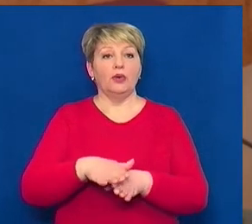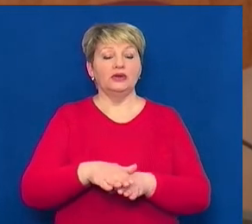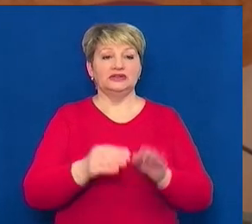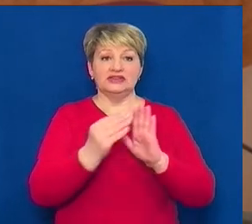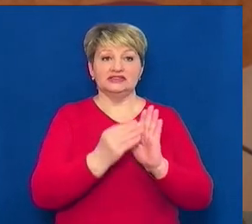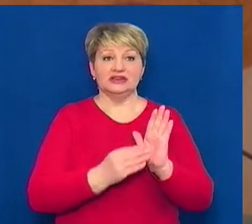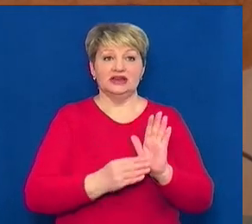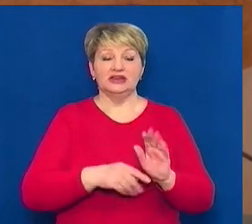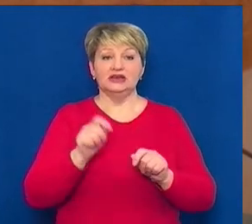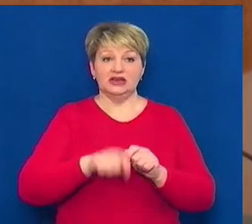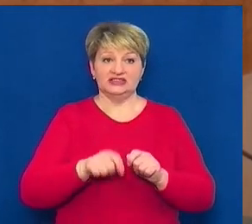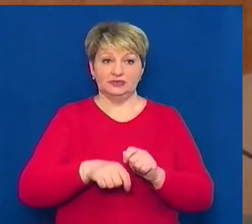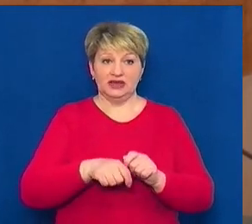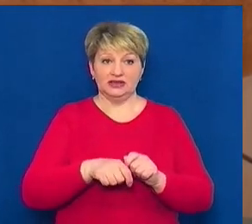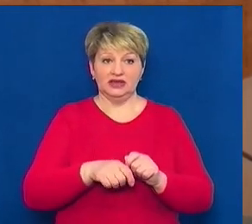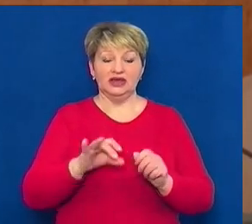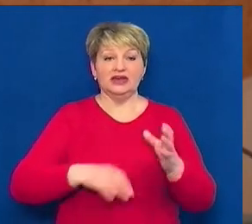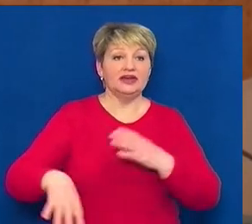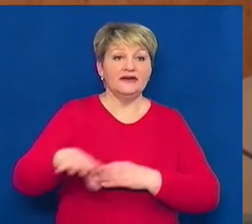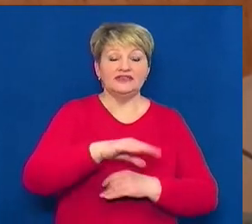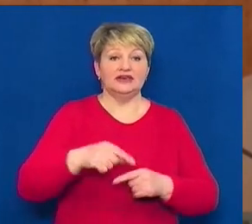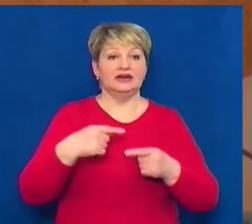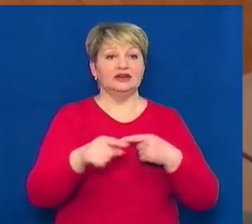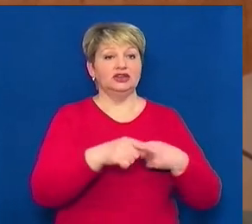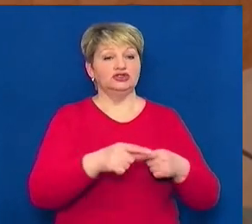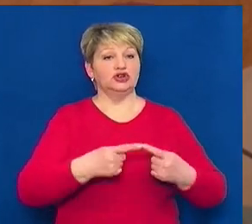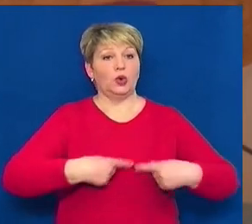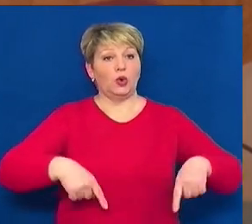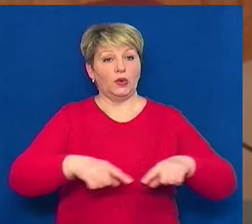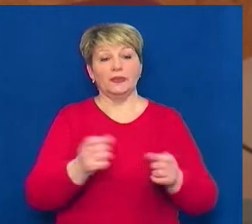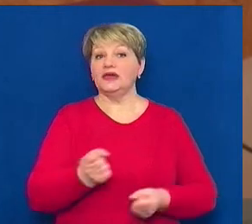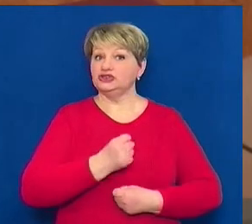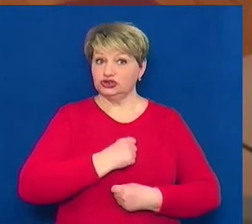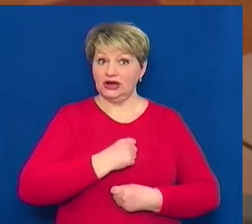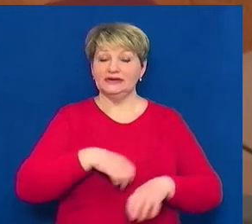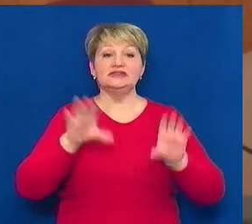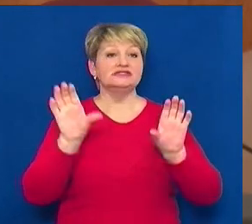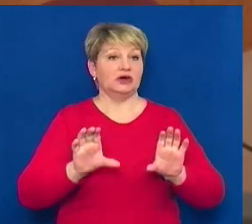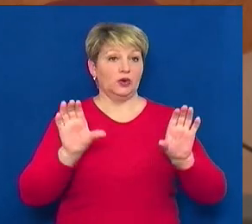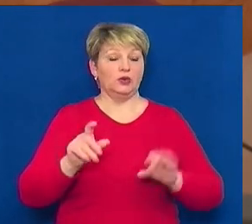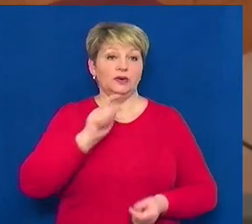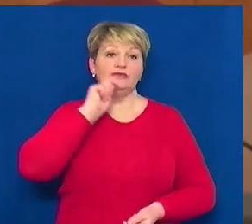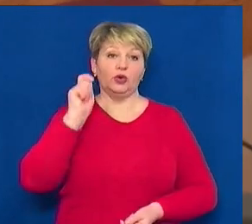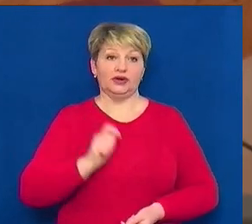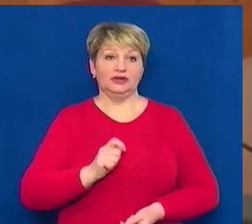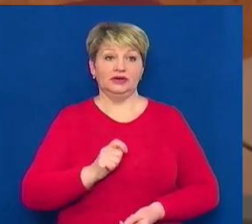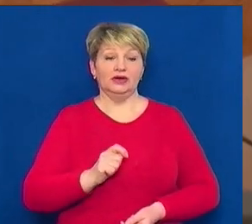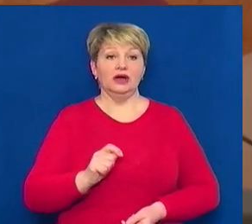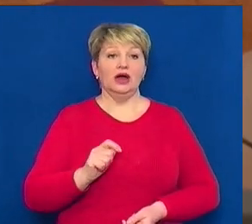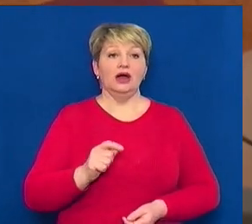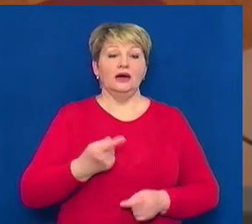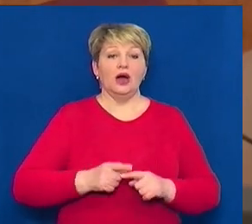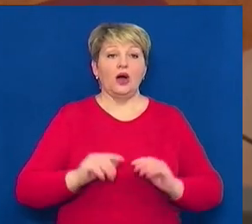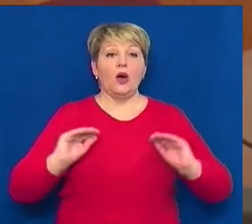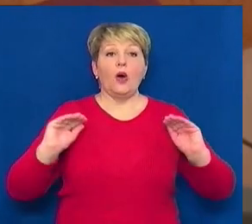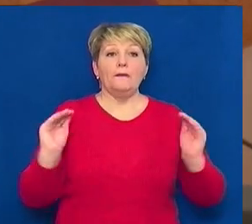інспекції Черкаської міської ради і всіх інших органів. Але, на жаль, законодавство в Україні, воно